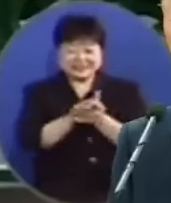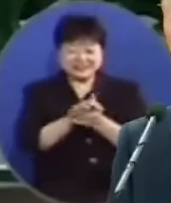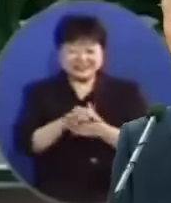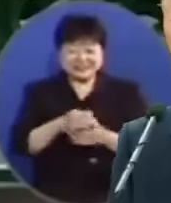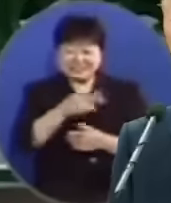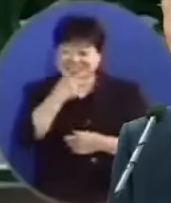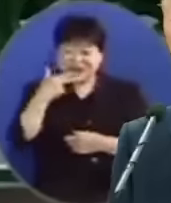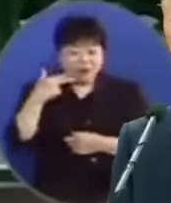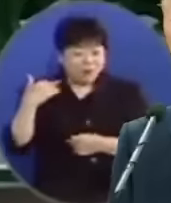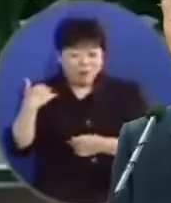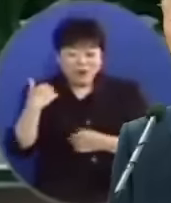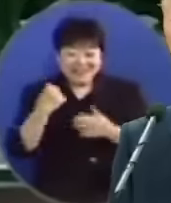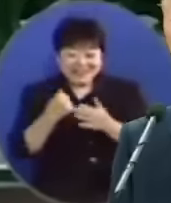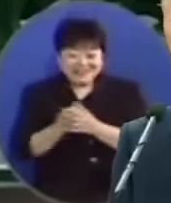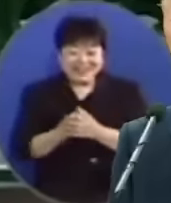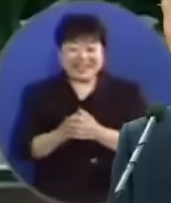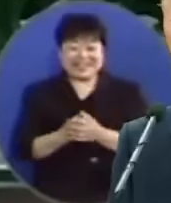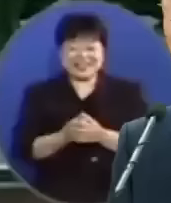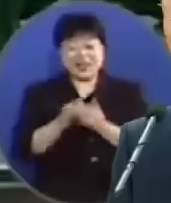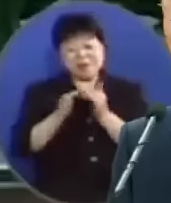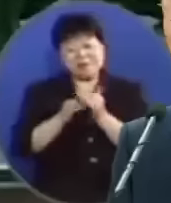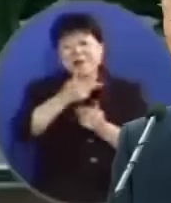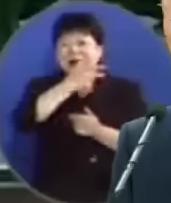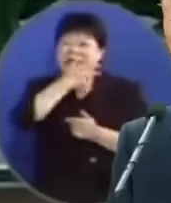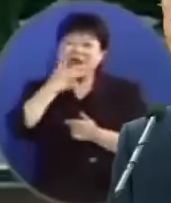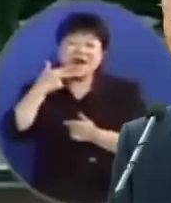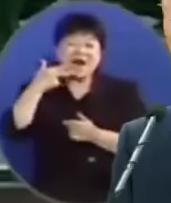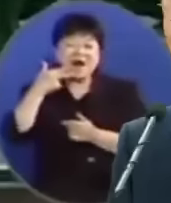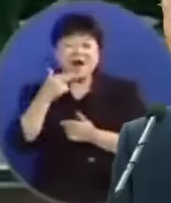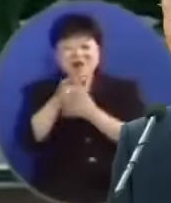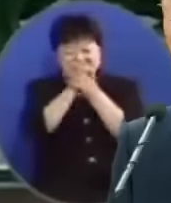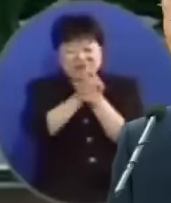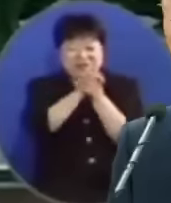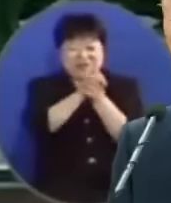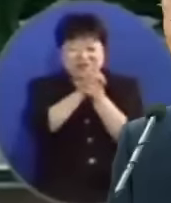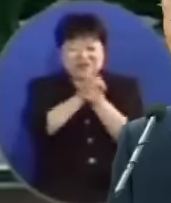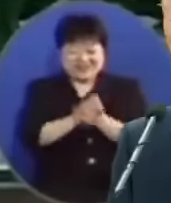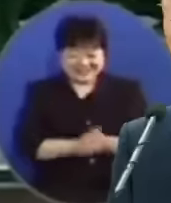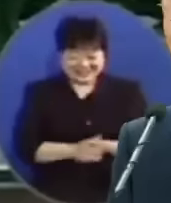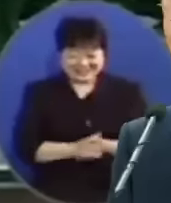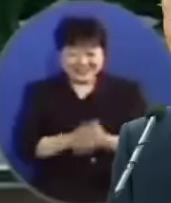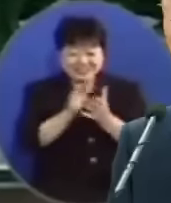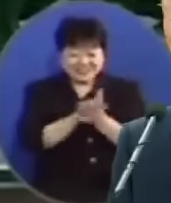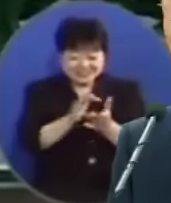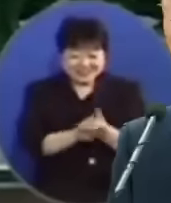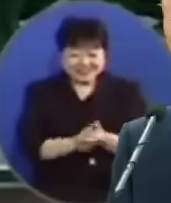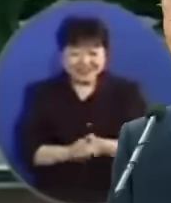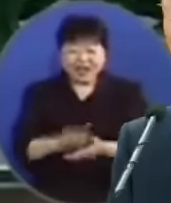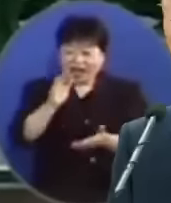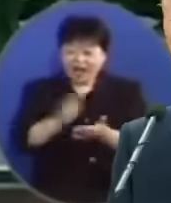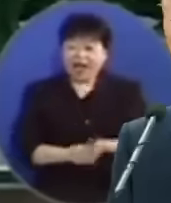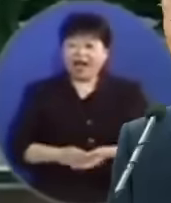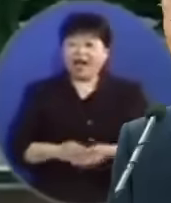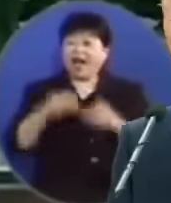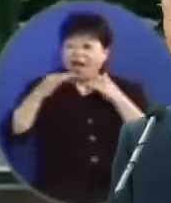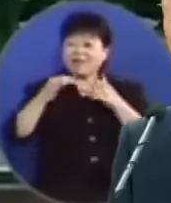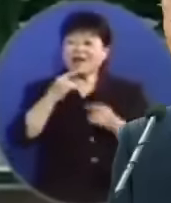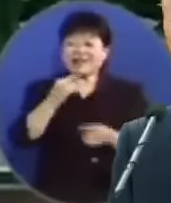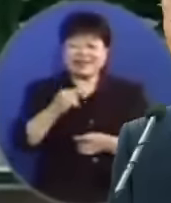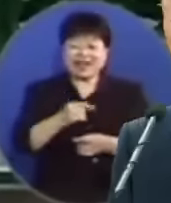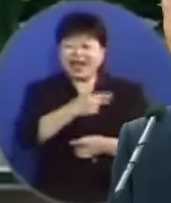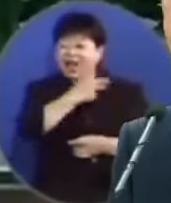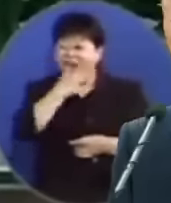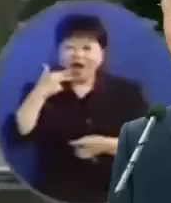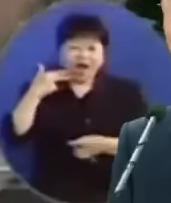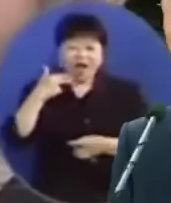사람도 없어요. 그러니 나는 영어로가 막 소리내서 기도했습니다. 그러니까 내 친구들이 야, 방언 말한다,